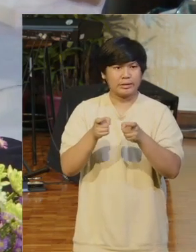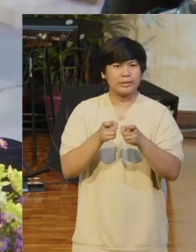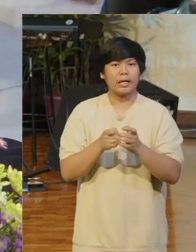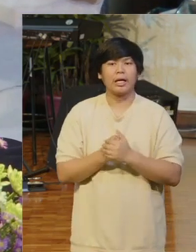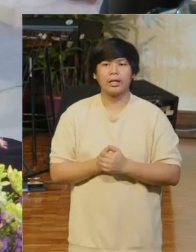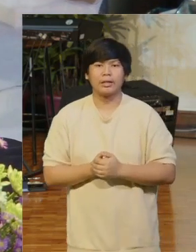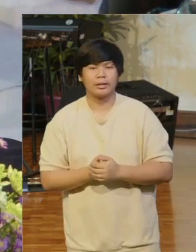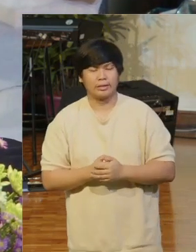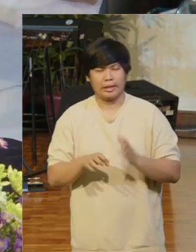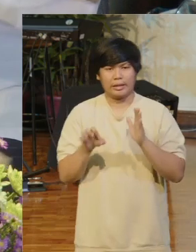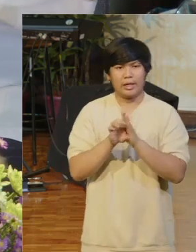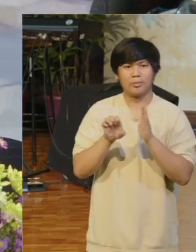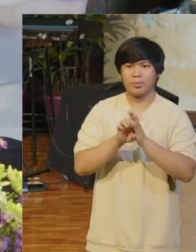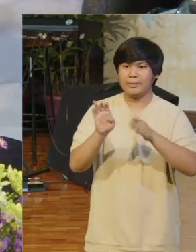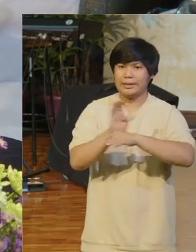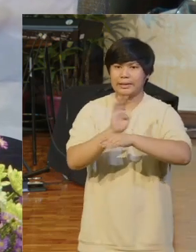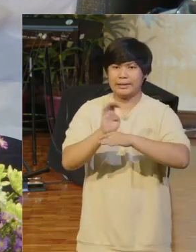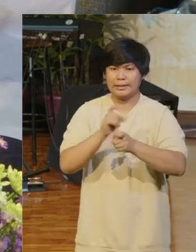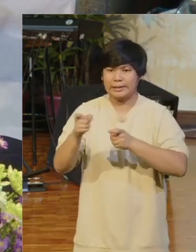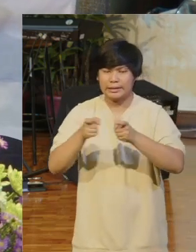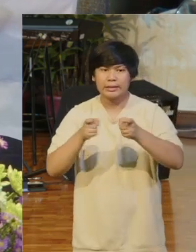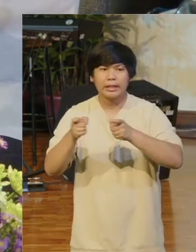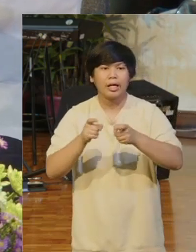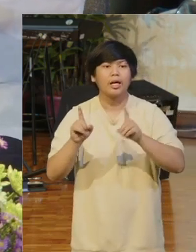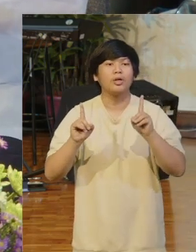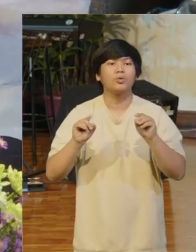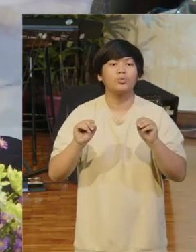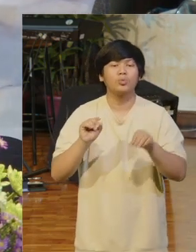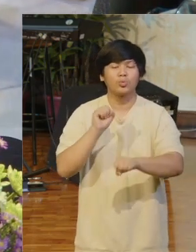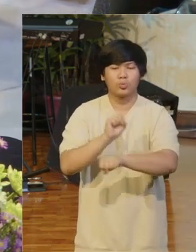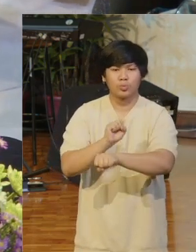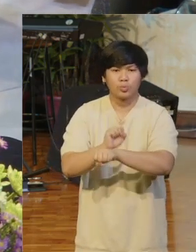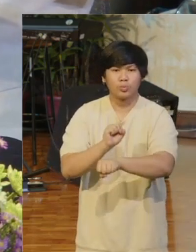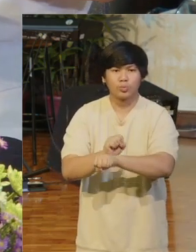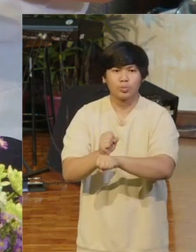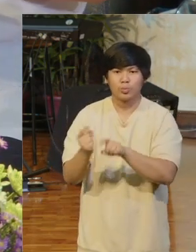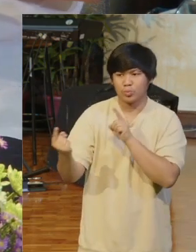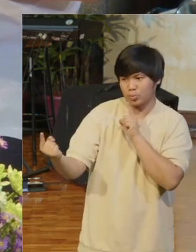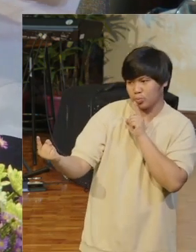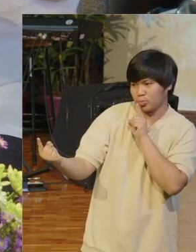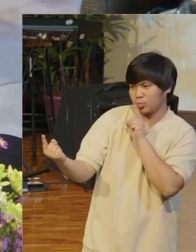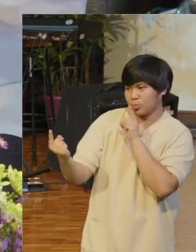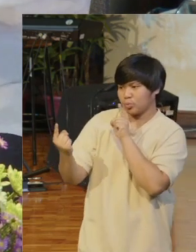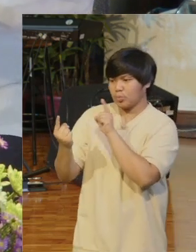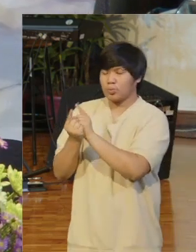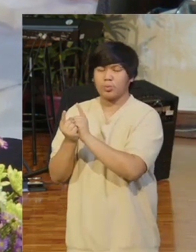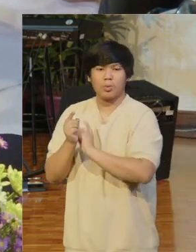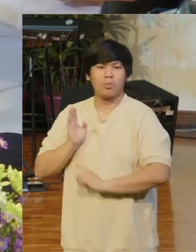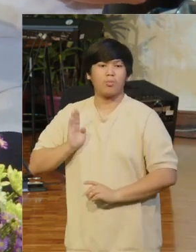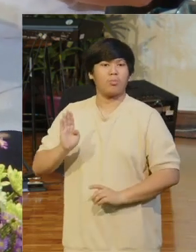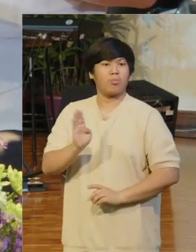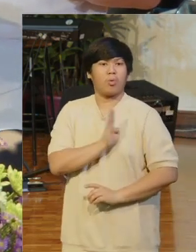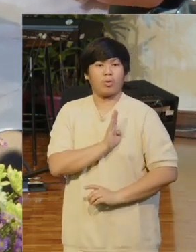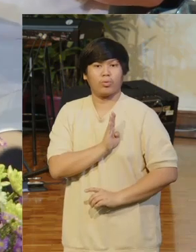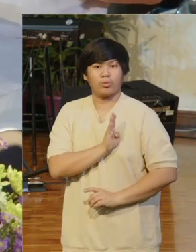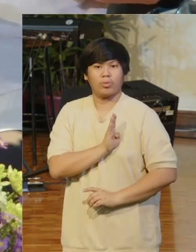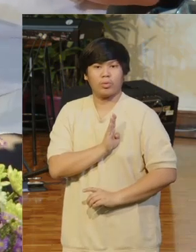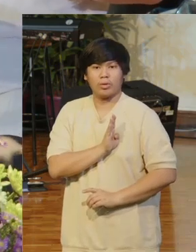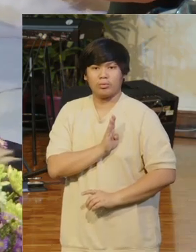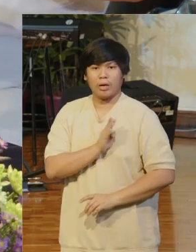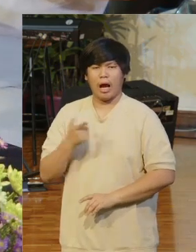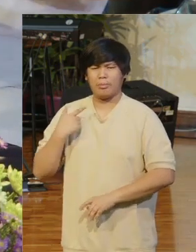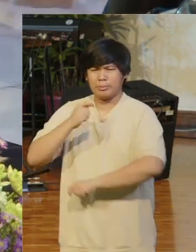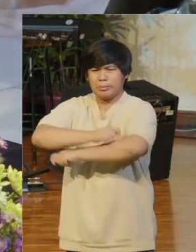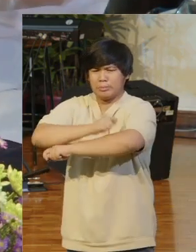aming paggawa ng aming hanap buhay, no, kami haharap sa aming board o sa aming executive committee at